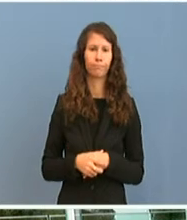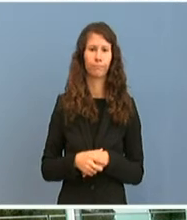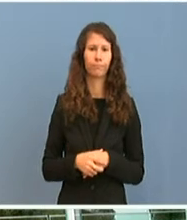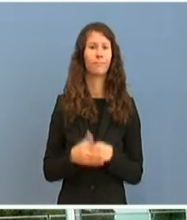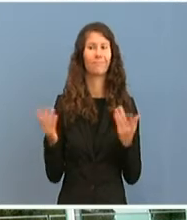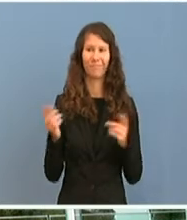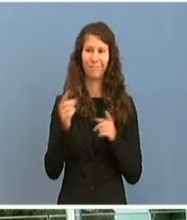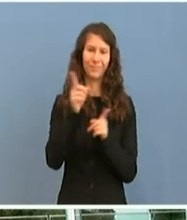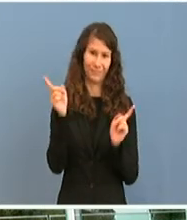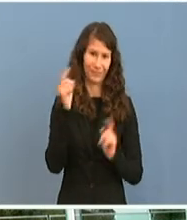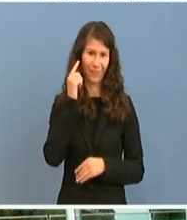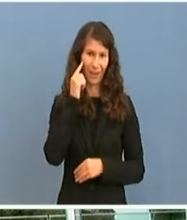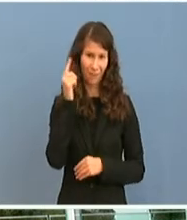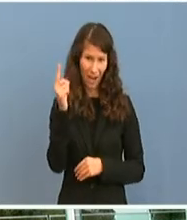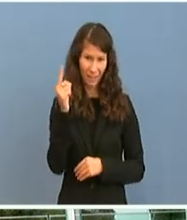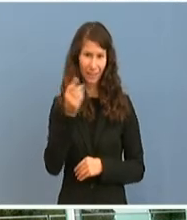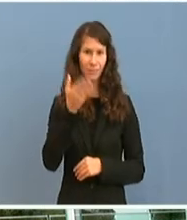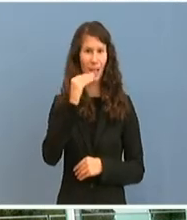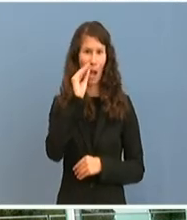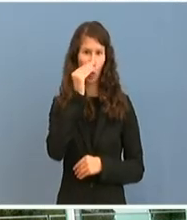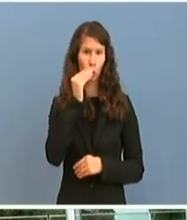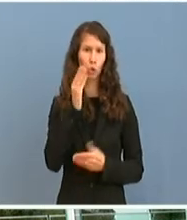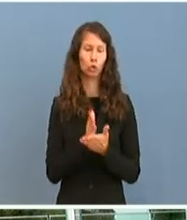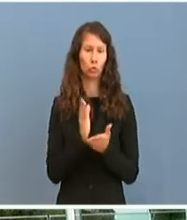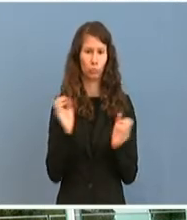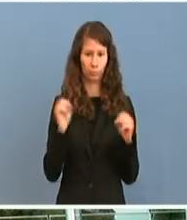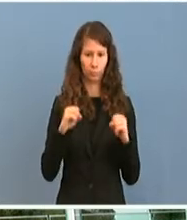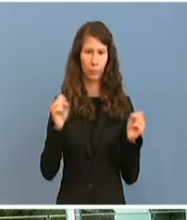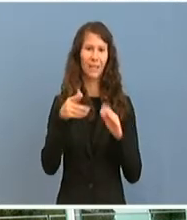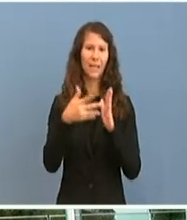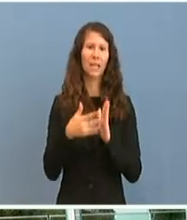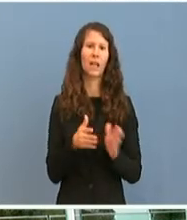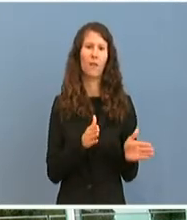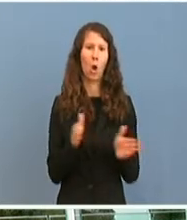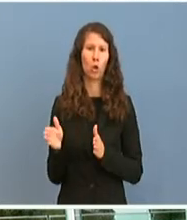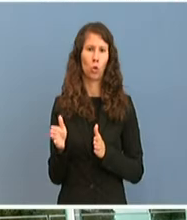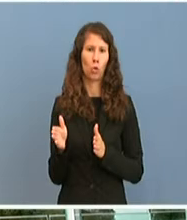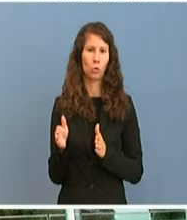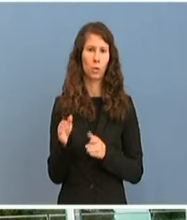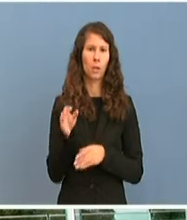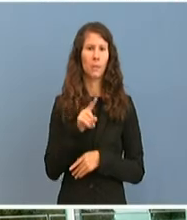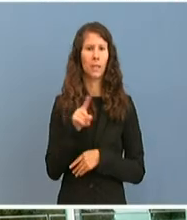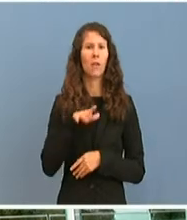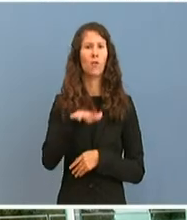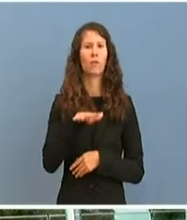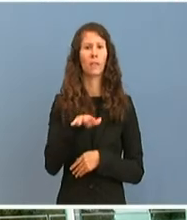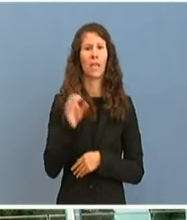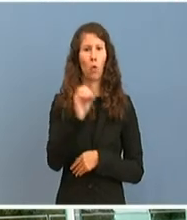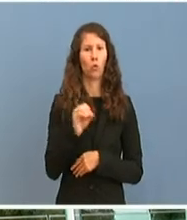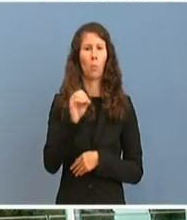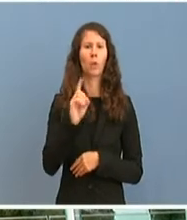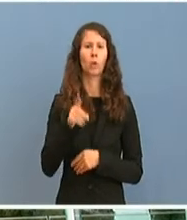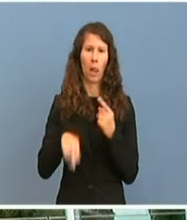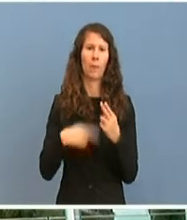Sie wissen, wurde ja im August beschlossen, die Testverordnung zum 15. Oktober anzupassen.